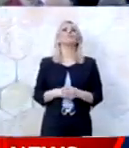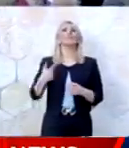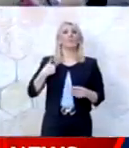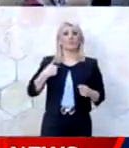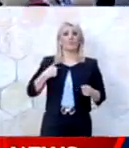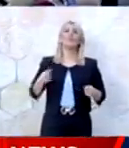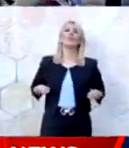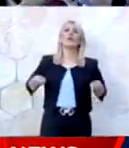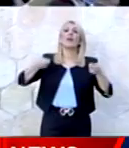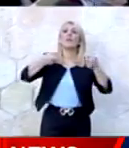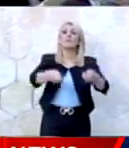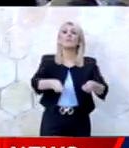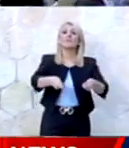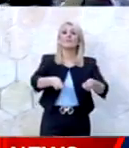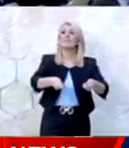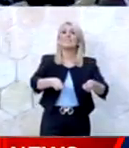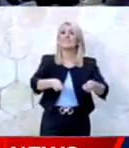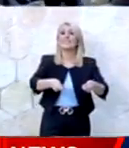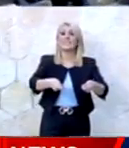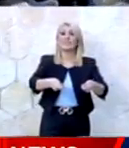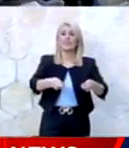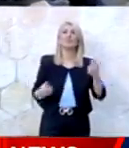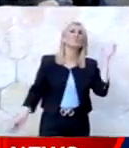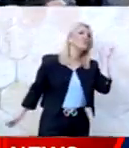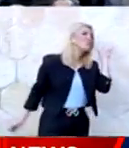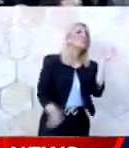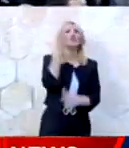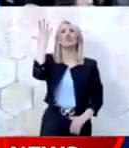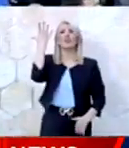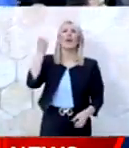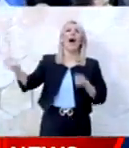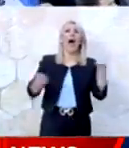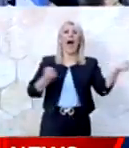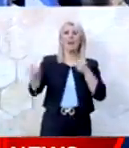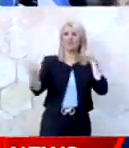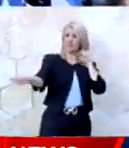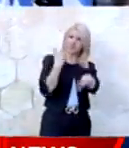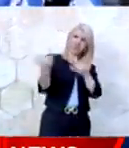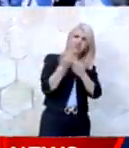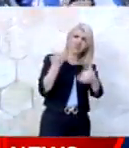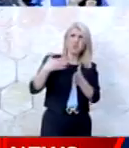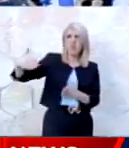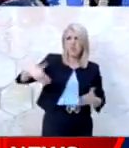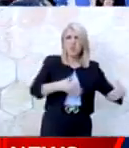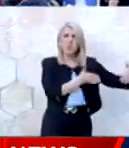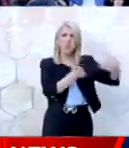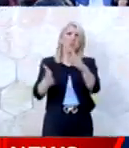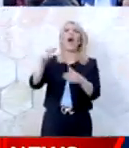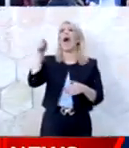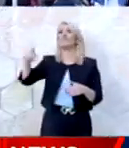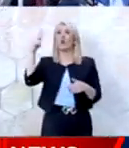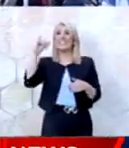στην Κρήτη έναν υπερσύγχρονο αυτοκινητόδρομο από την Κίσαμο ως τη Σιτία. Το ΒΟΑΚ εμείς